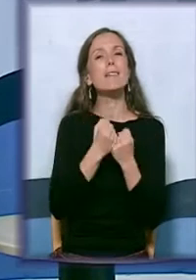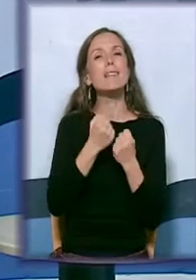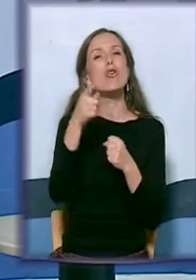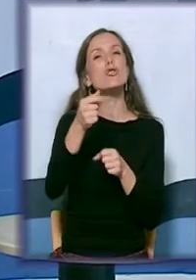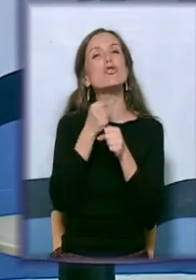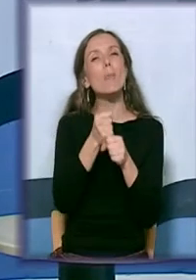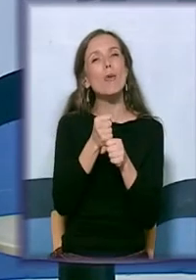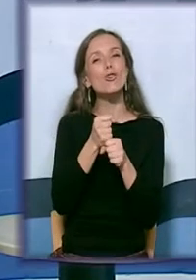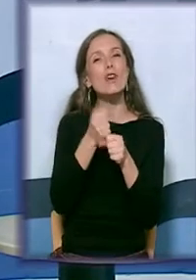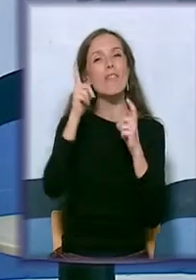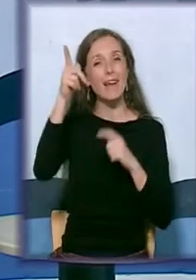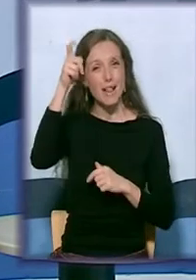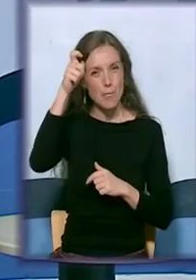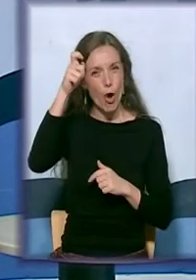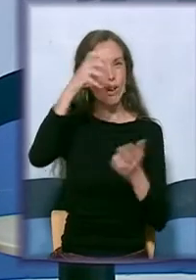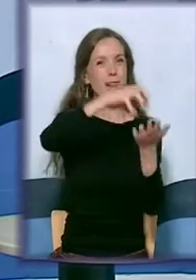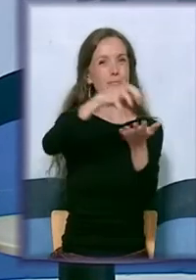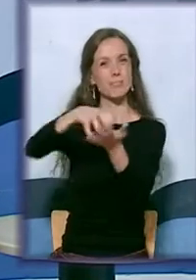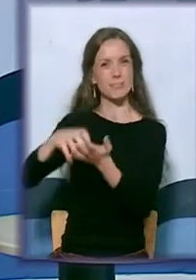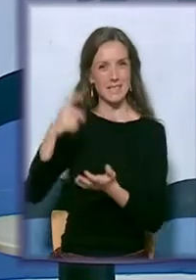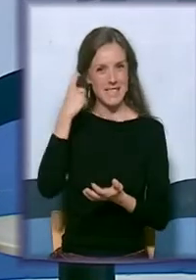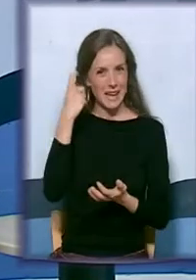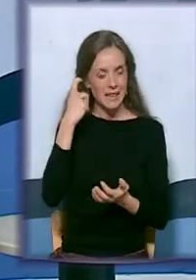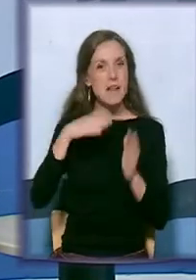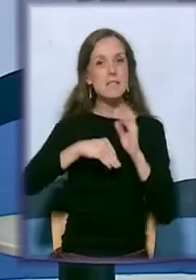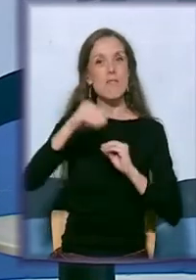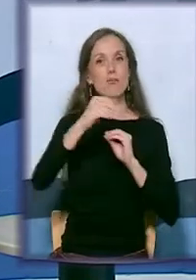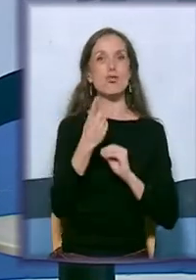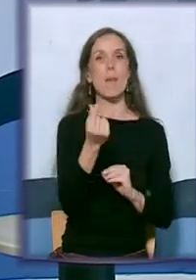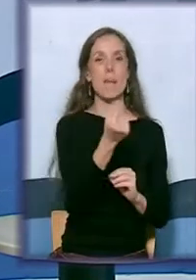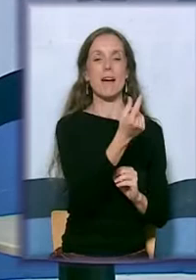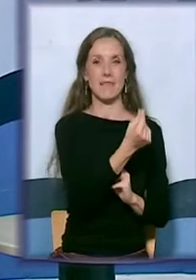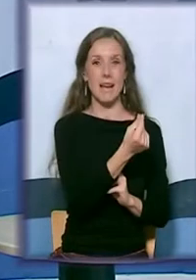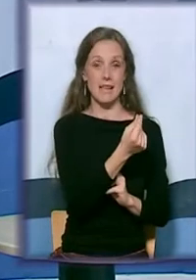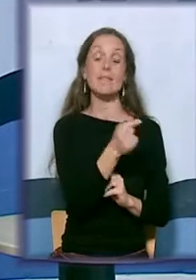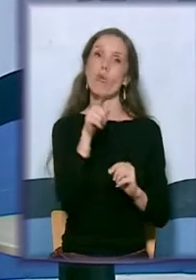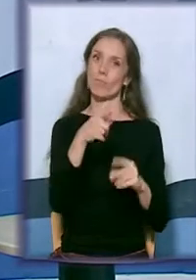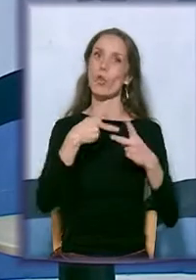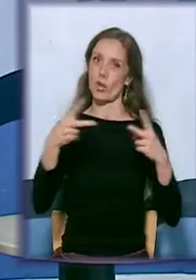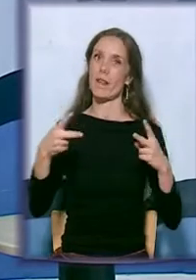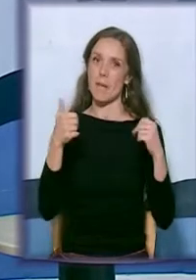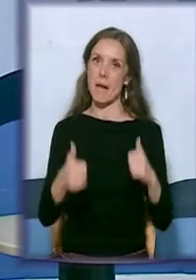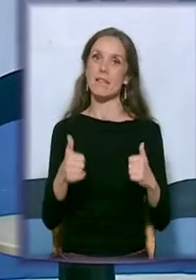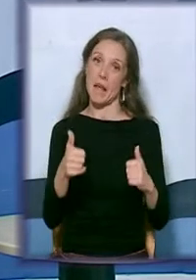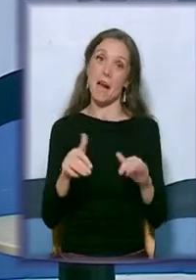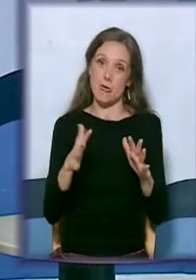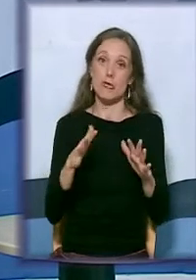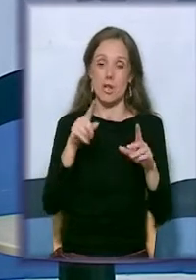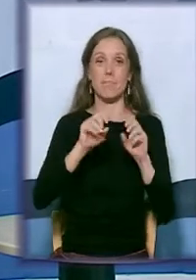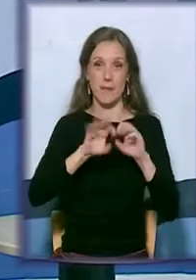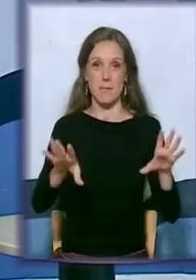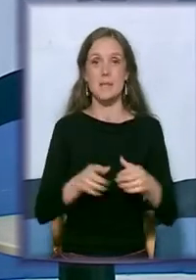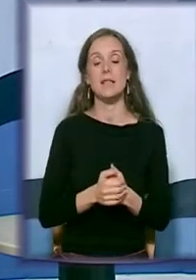naši sekretarijati, se dešava partnerstvo, upravo i jeste donekle tema današnje emisije. Kada